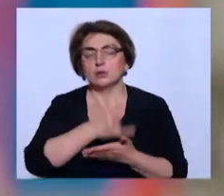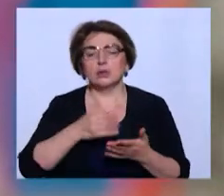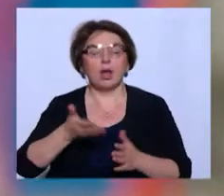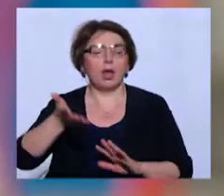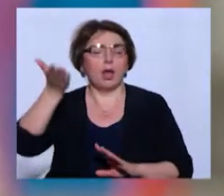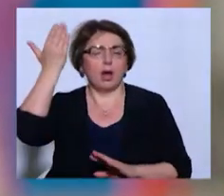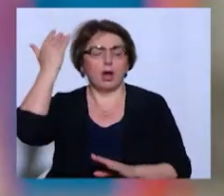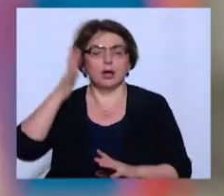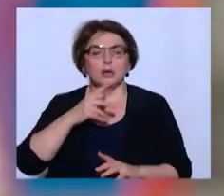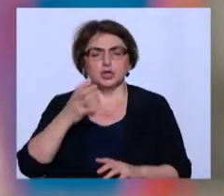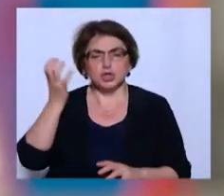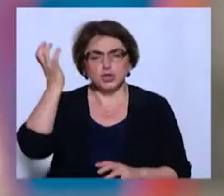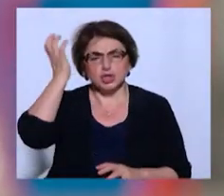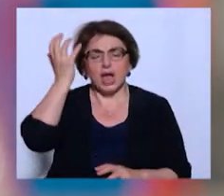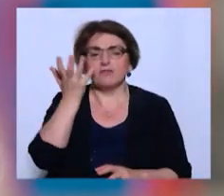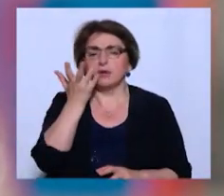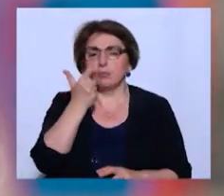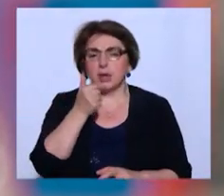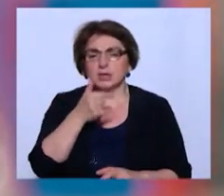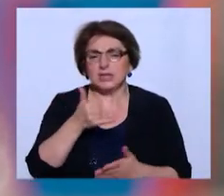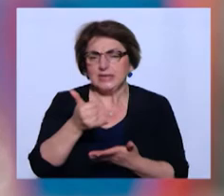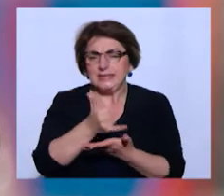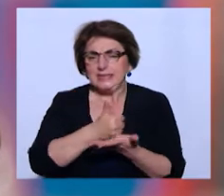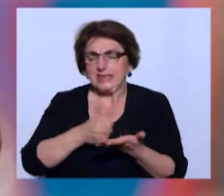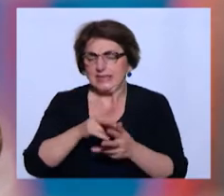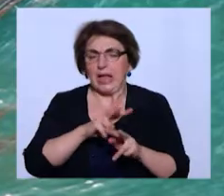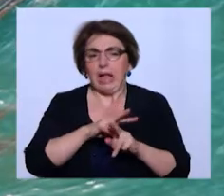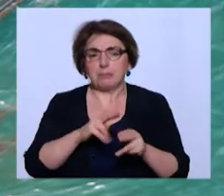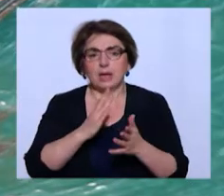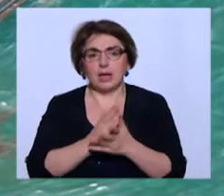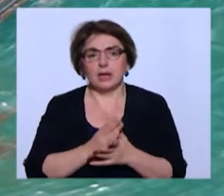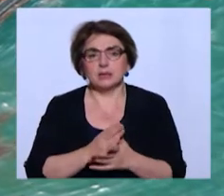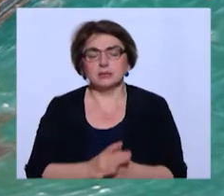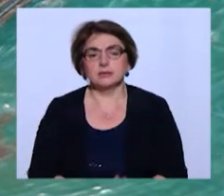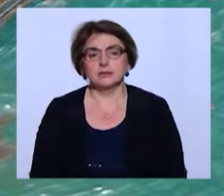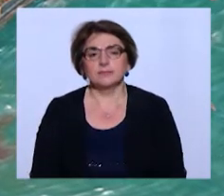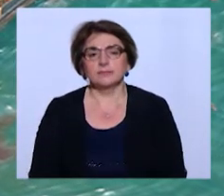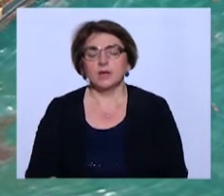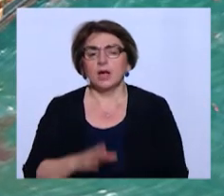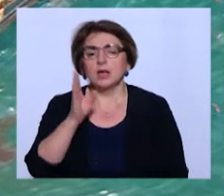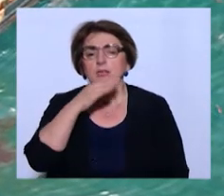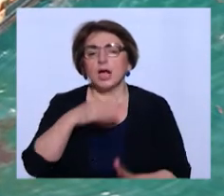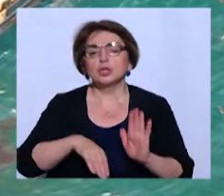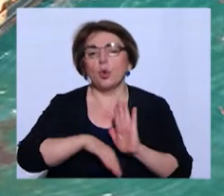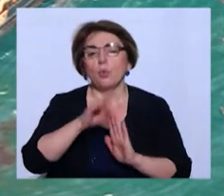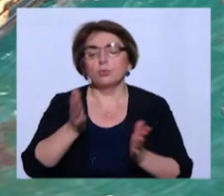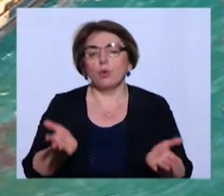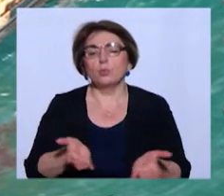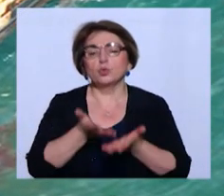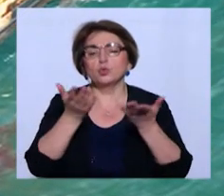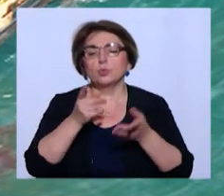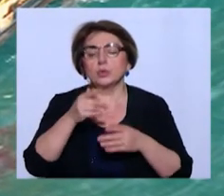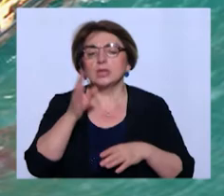ოდითგანვე. ის მურა ფერის ზეთისებური სითხია და წყალზე მსუბუქია, ამიტომ წყლის